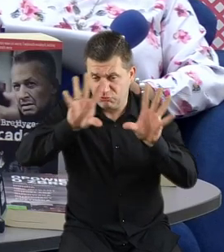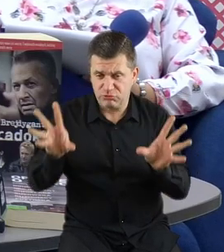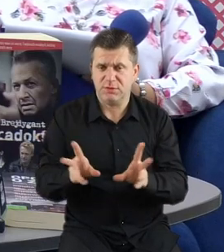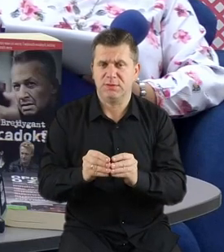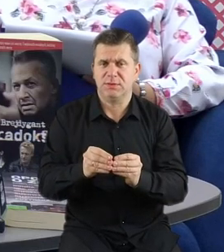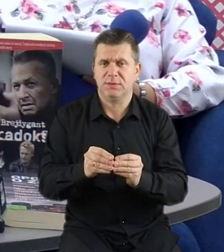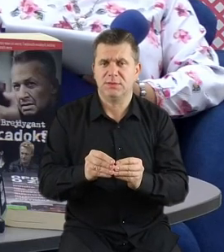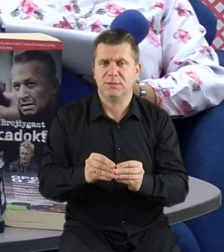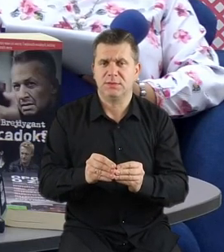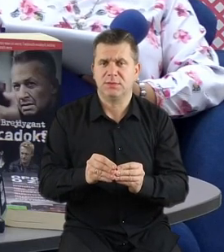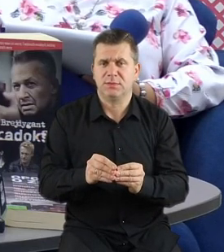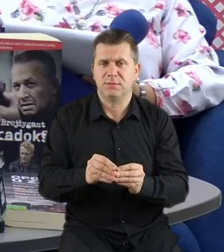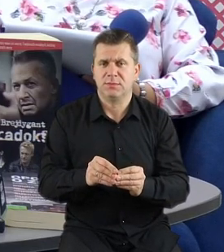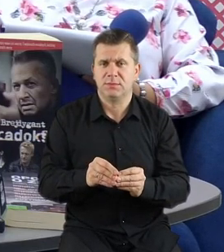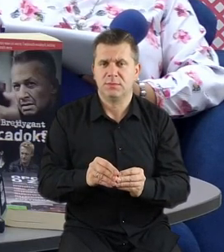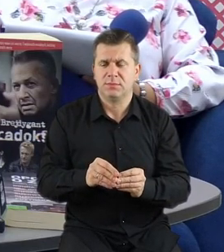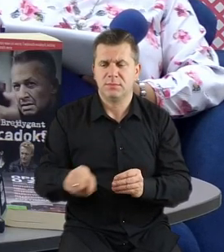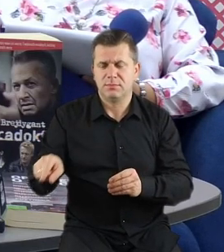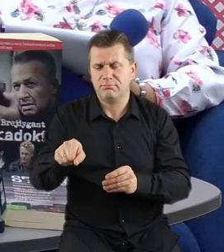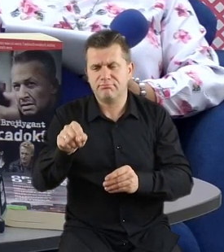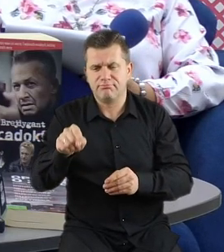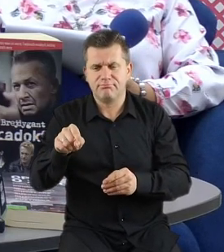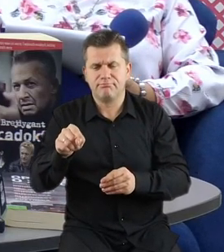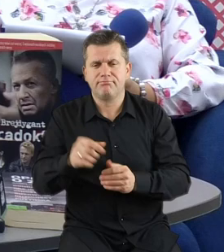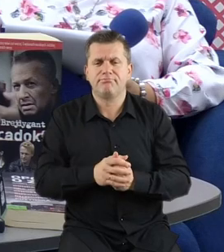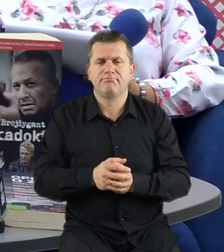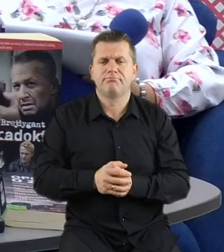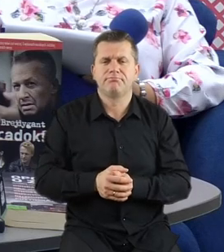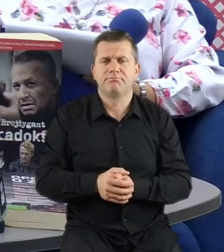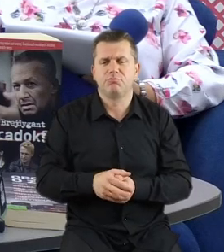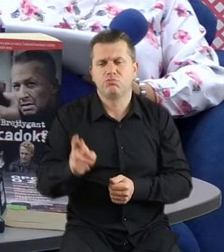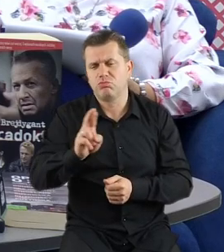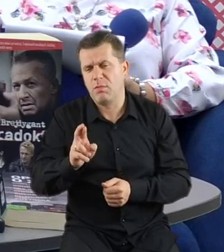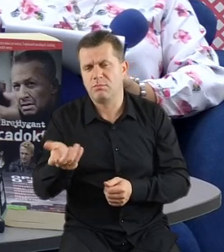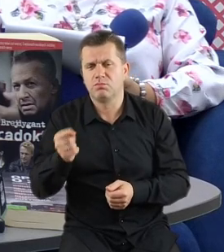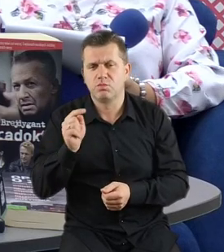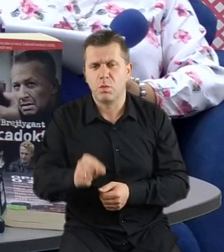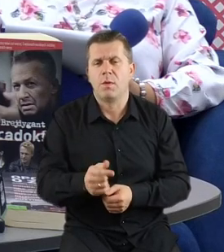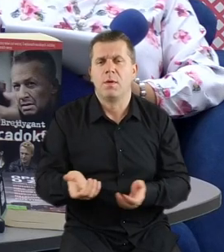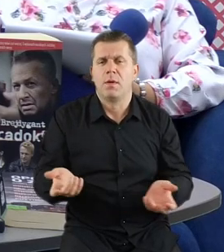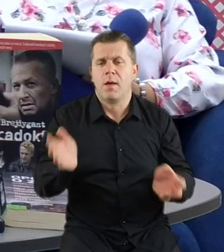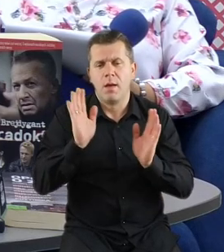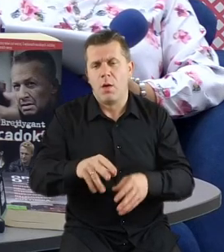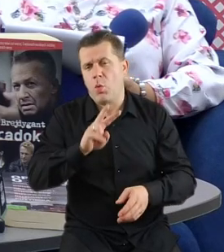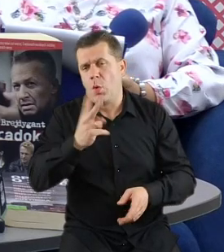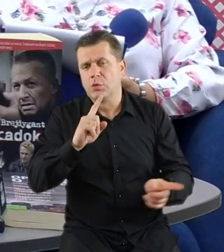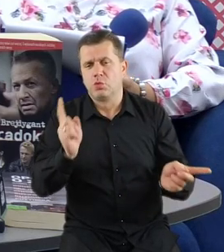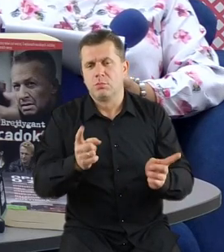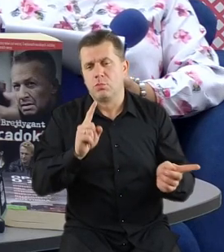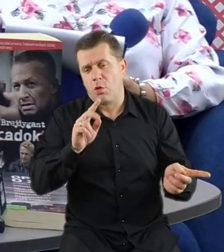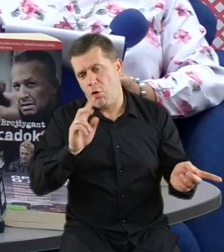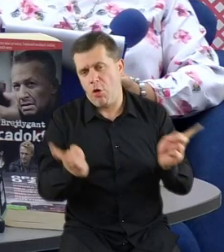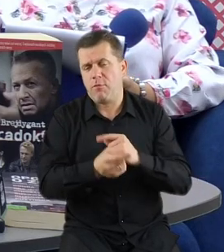jakby te zakamarki, to natomiast w drugą stronę, jeżeli